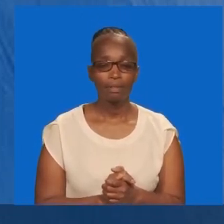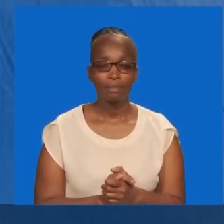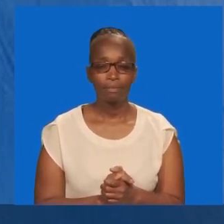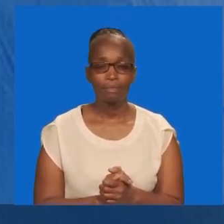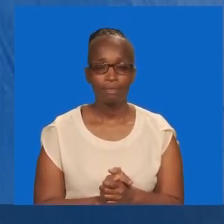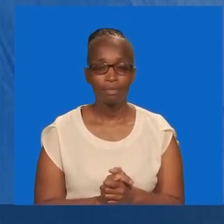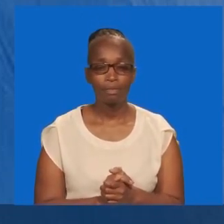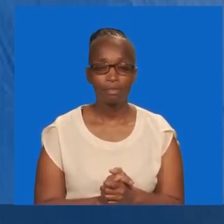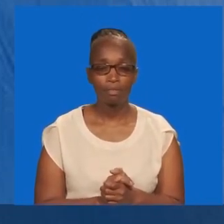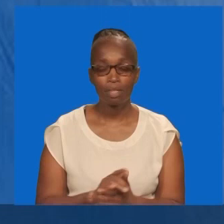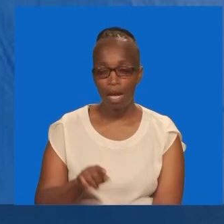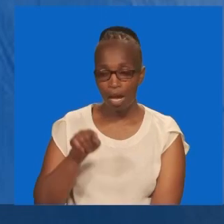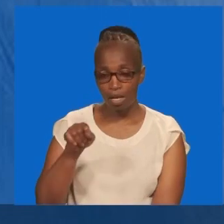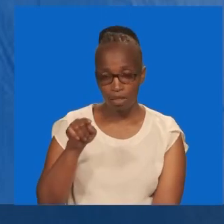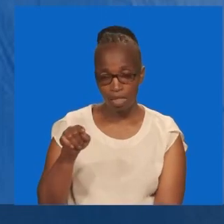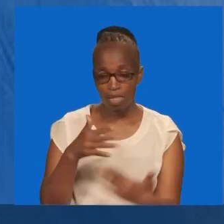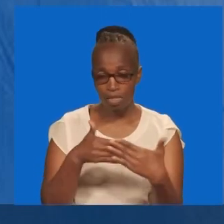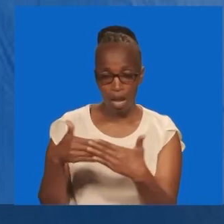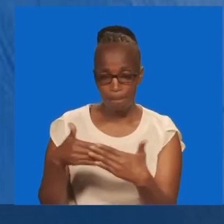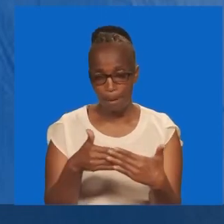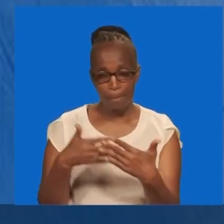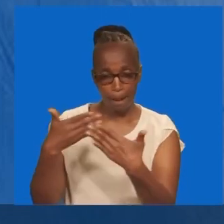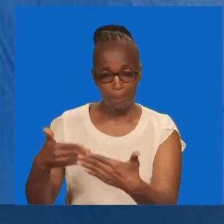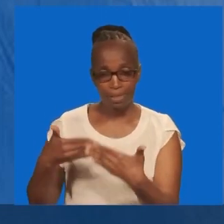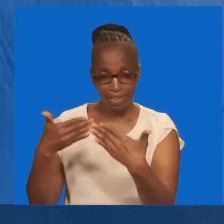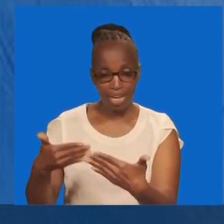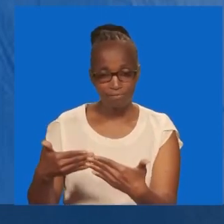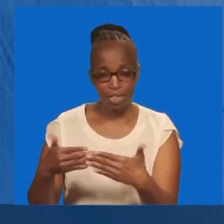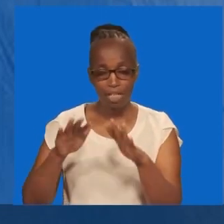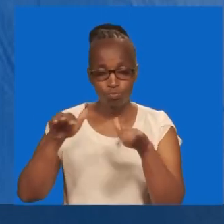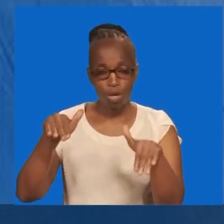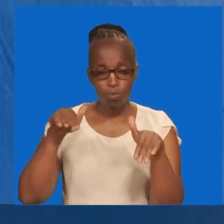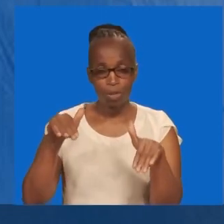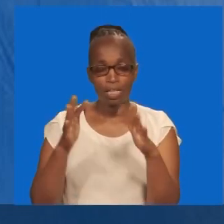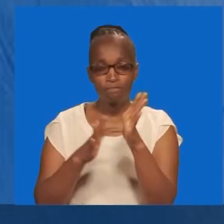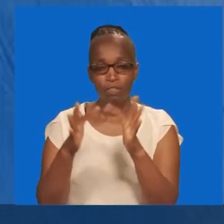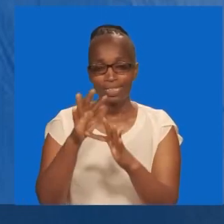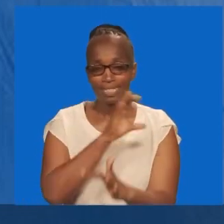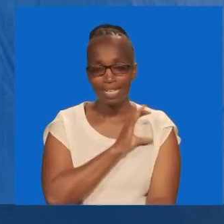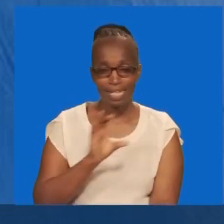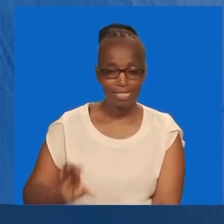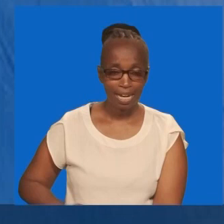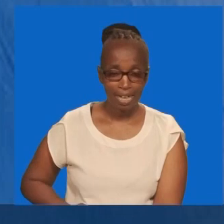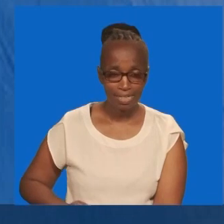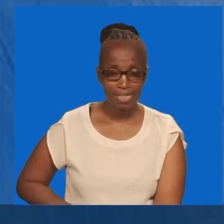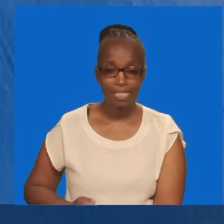ajili yetu mtoto huyo ametolewa. Kwa ajili yetu tunamgojea Kristo.